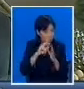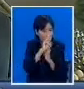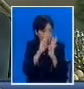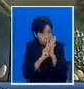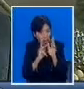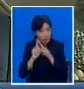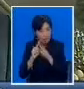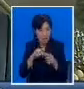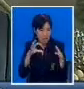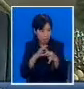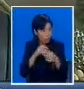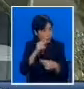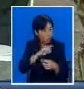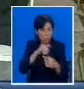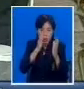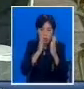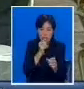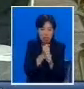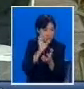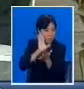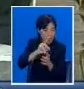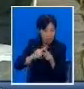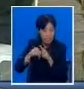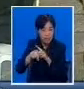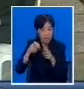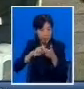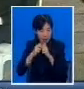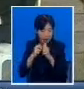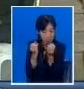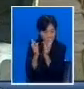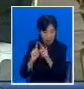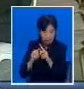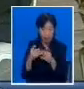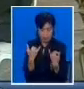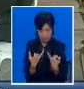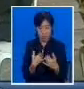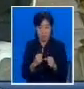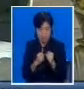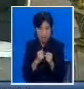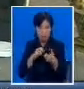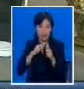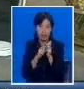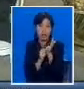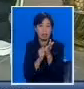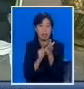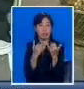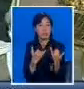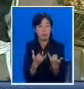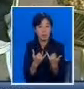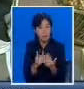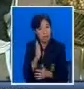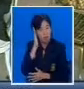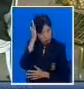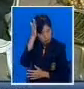ลงมาสะสางเรื่องเหล่านี้อยู่ในขณะนี้ก็ทำไปได้ผมว่ากว่าครึ่งนะครับแล้วต่อจากนี้ไปก็คือจะต้องมีระบบบริ